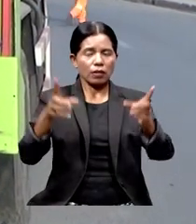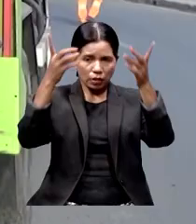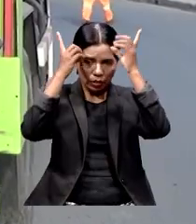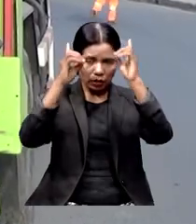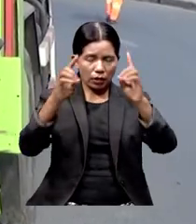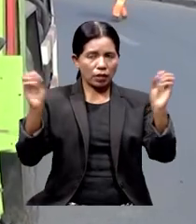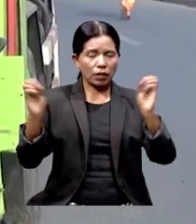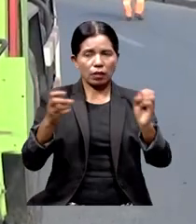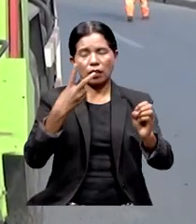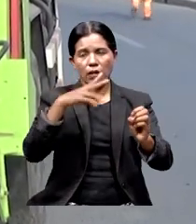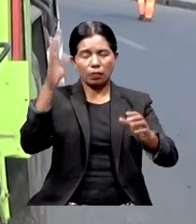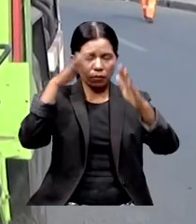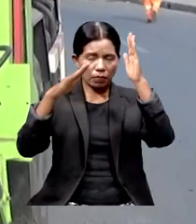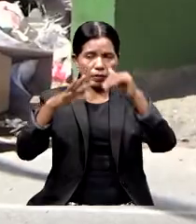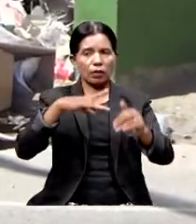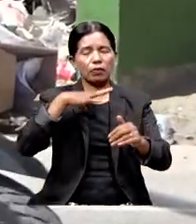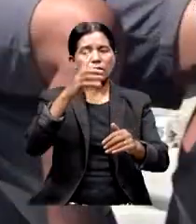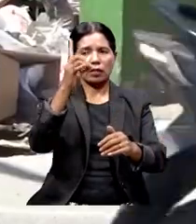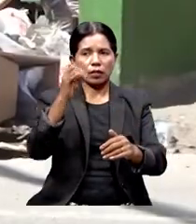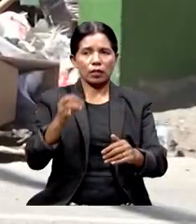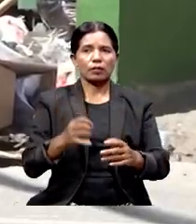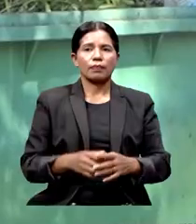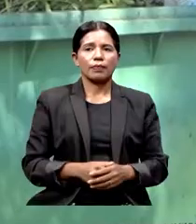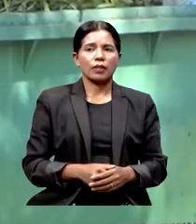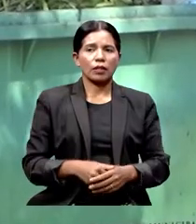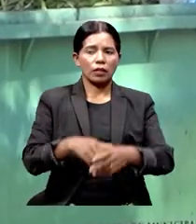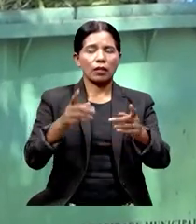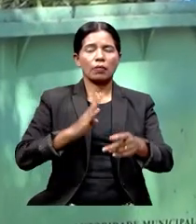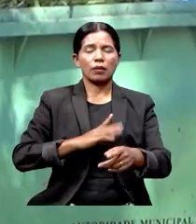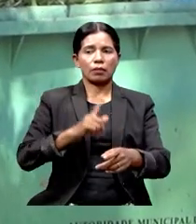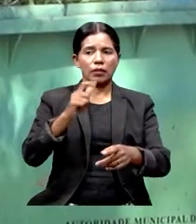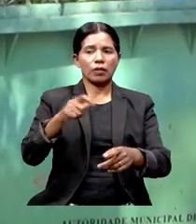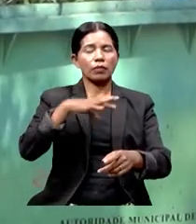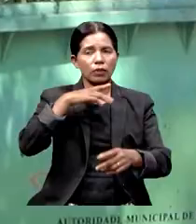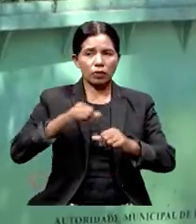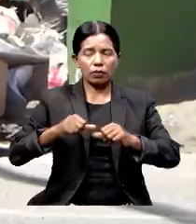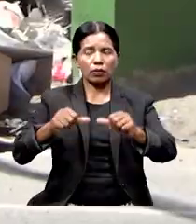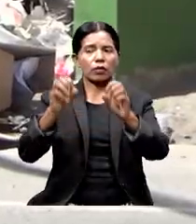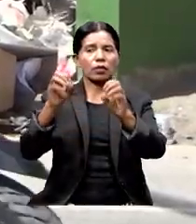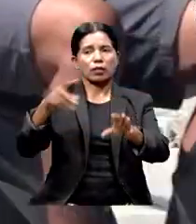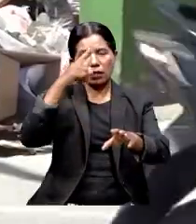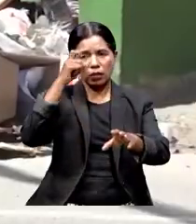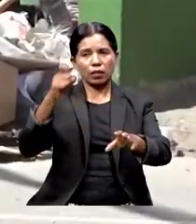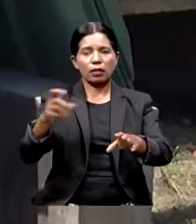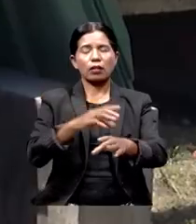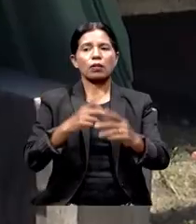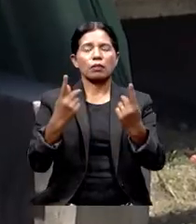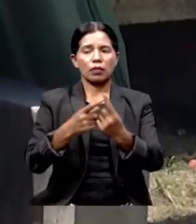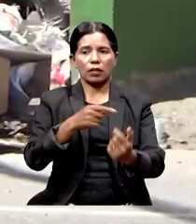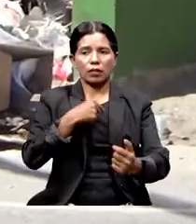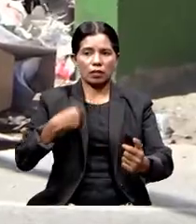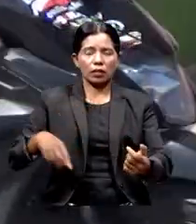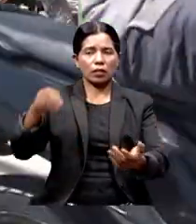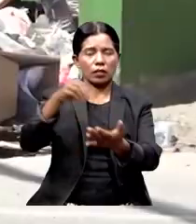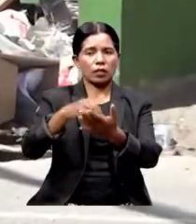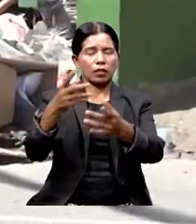la resolve problema lixo e kapital dili. Ia area baru pite lixo continua na klekar tamba massa nebe kompanya China Harbor